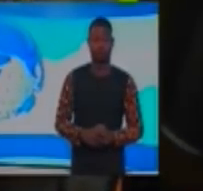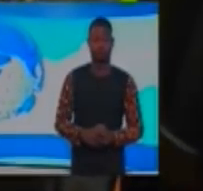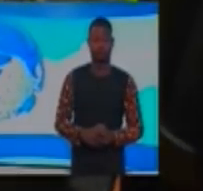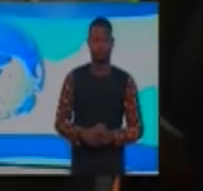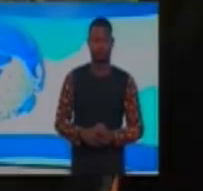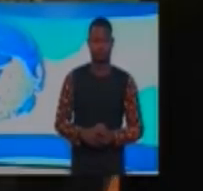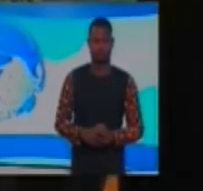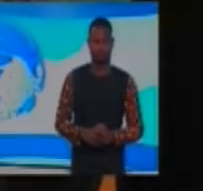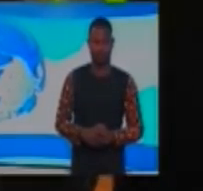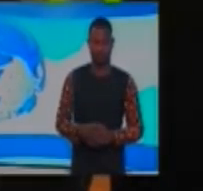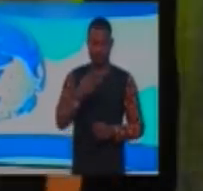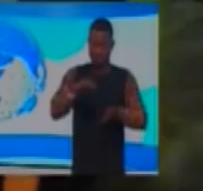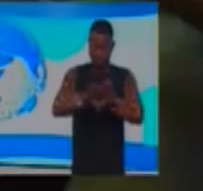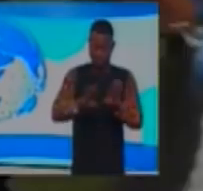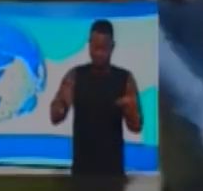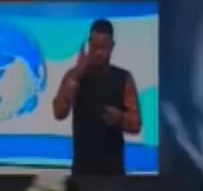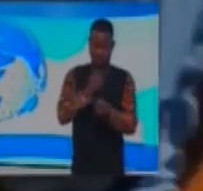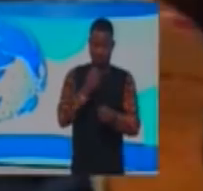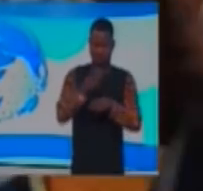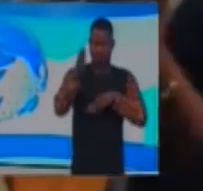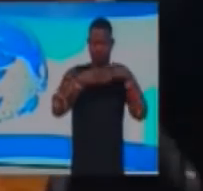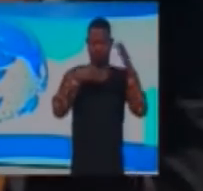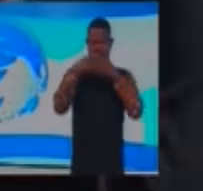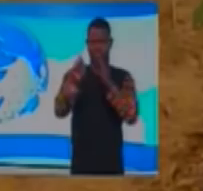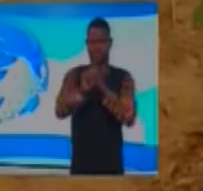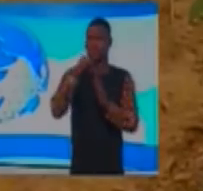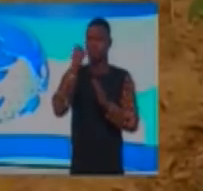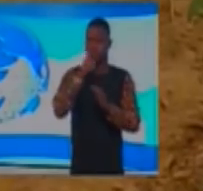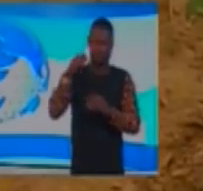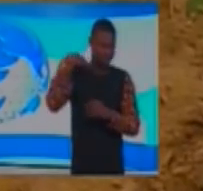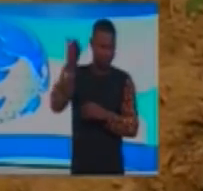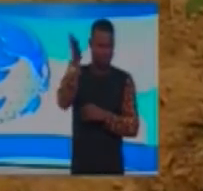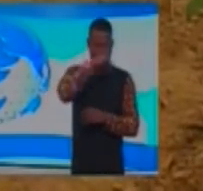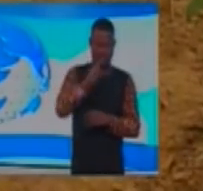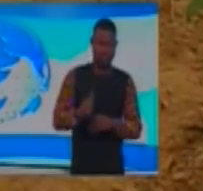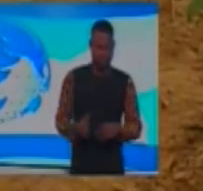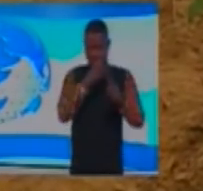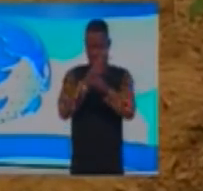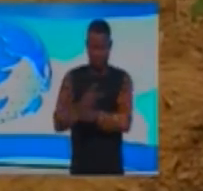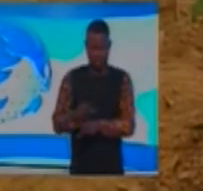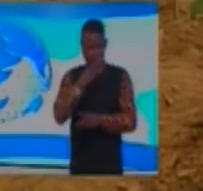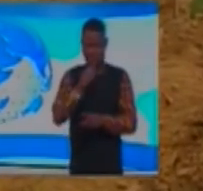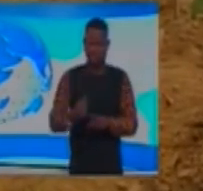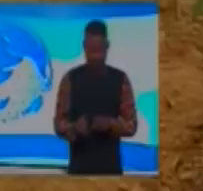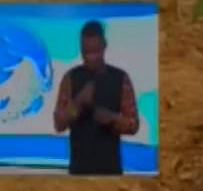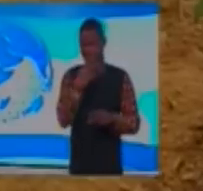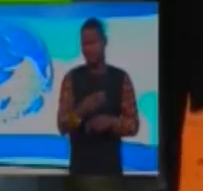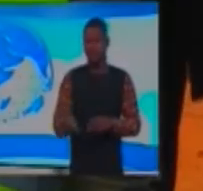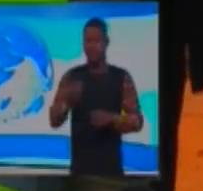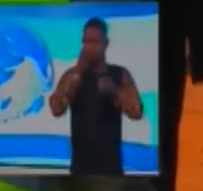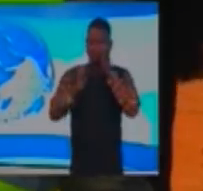Ce geste lance les travaux de construction du site qui va abriter les infrastructures de télécommunication à Bobo